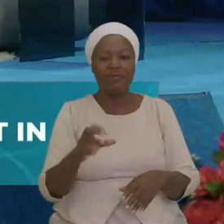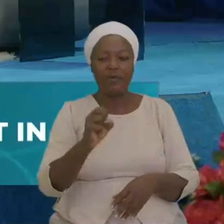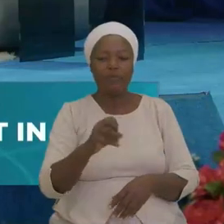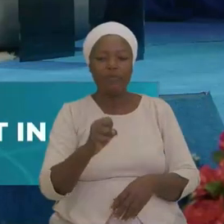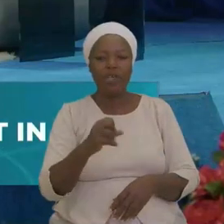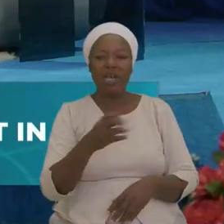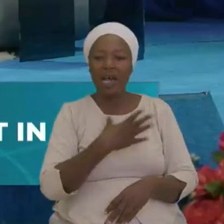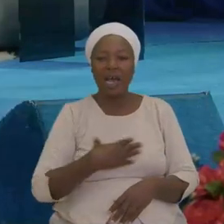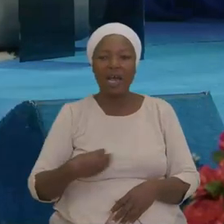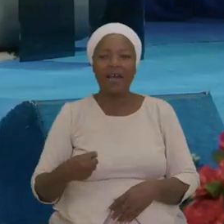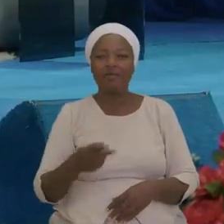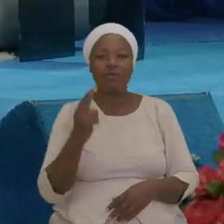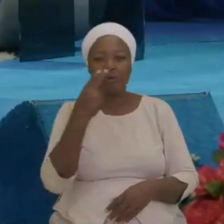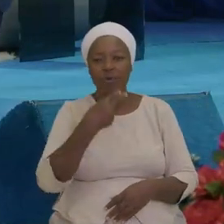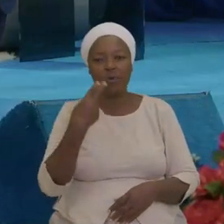et de miel.